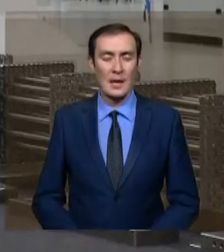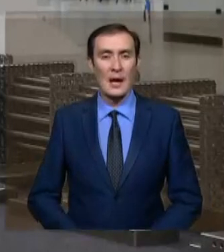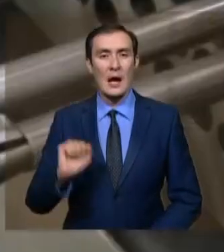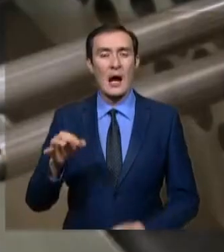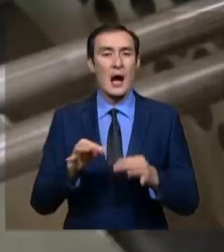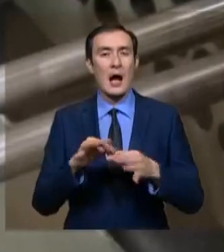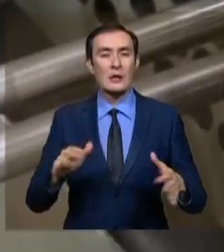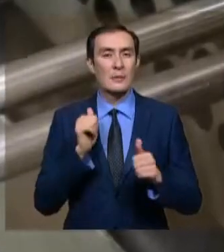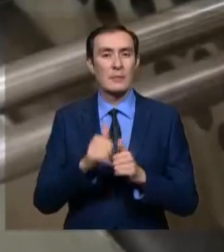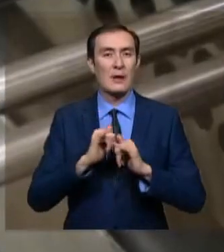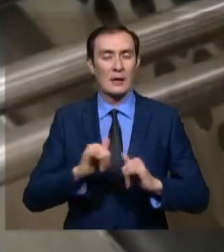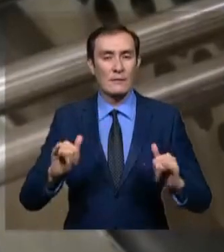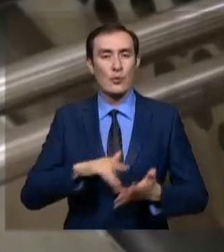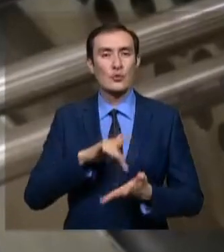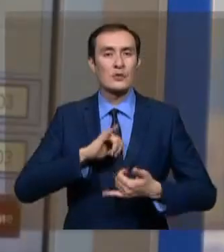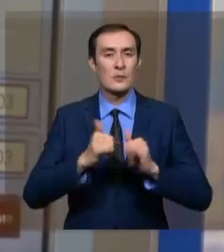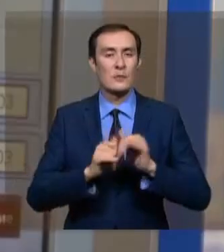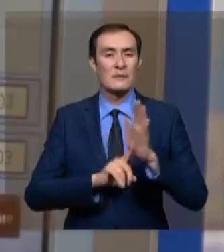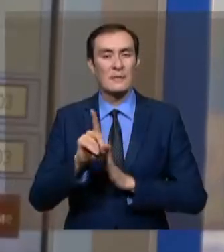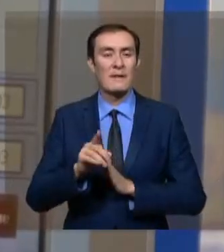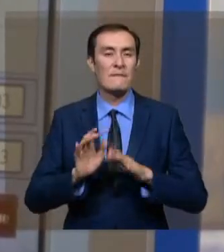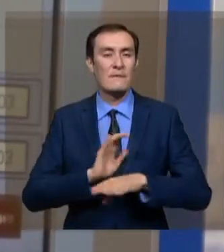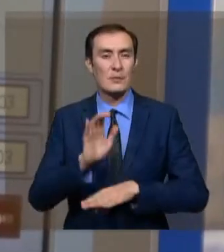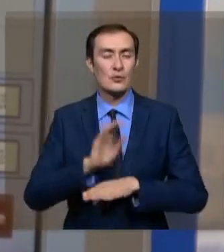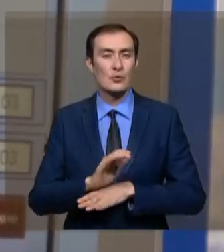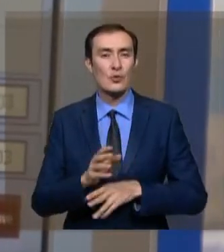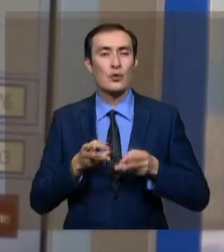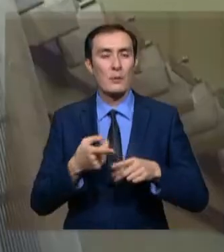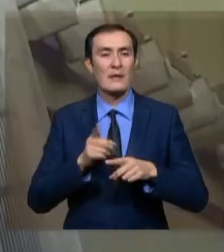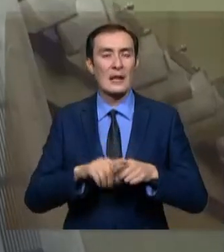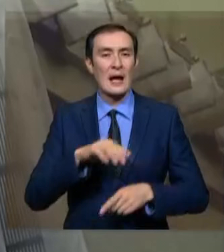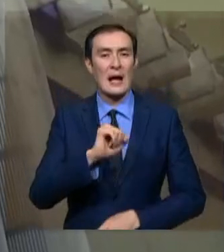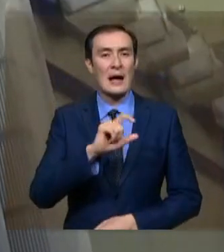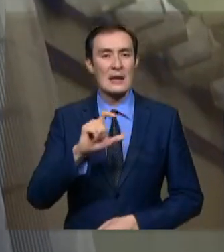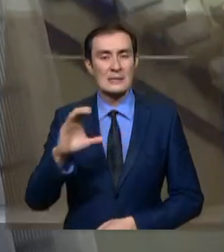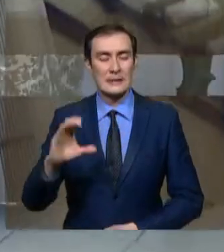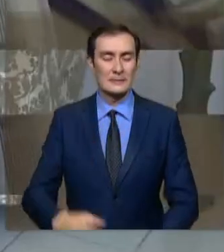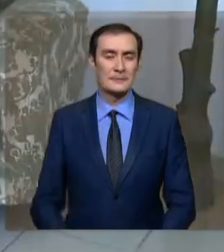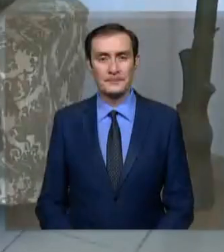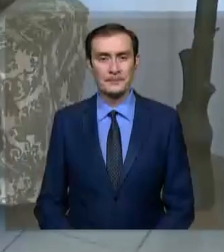Атомный прорыв. В Усть-Каменогорске приступили к выпуску топлива для АЭС.